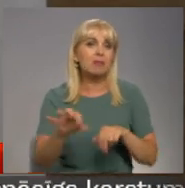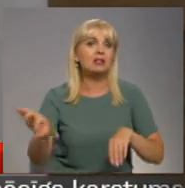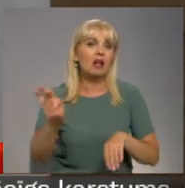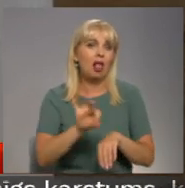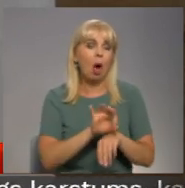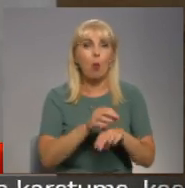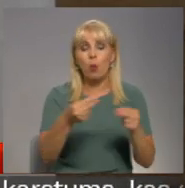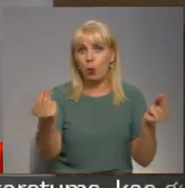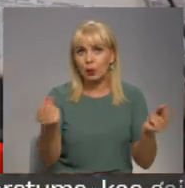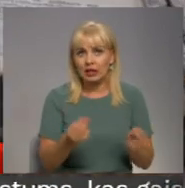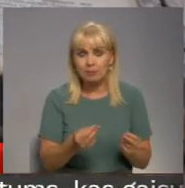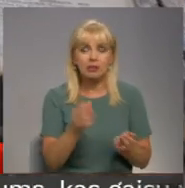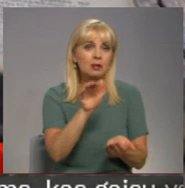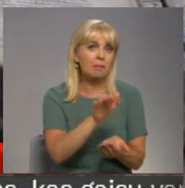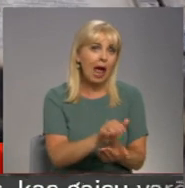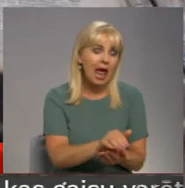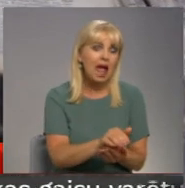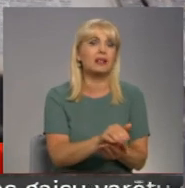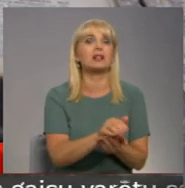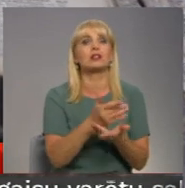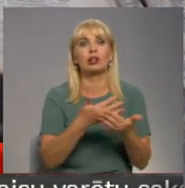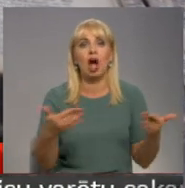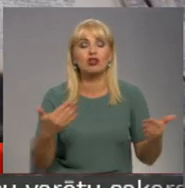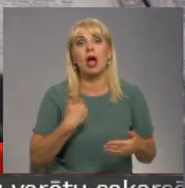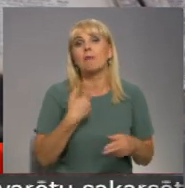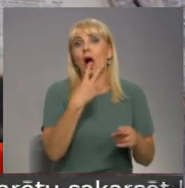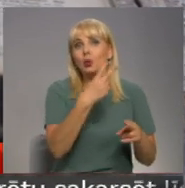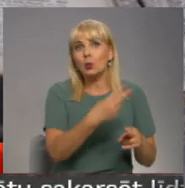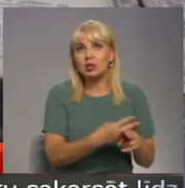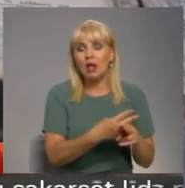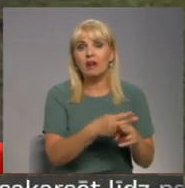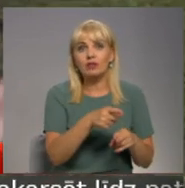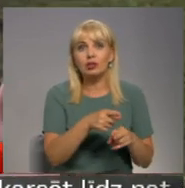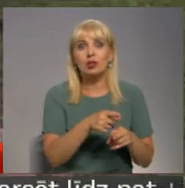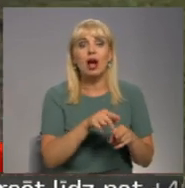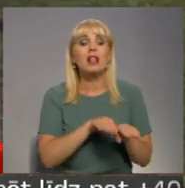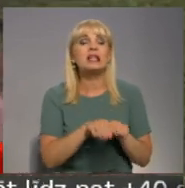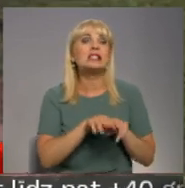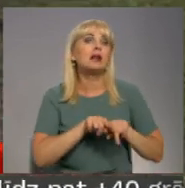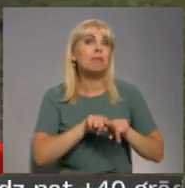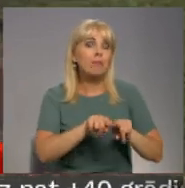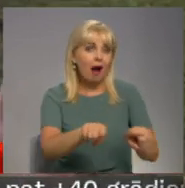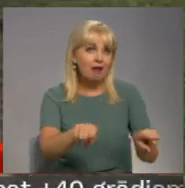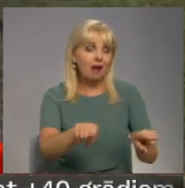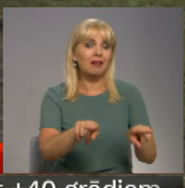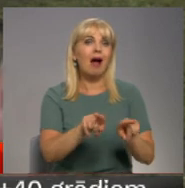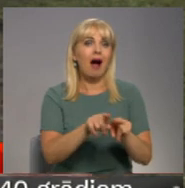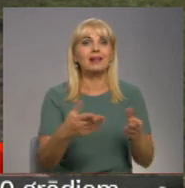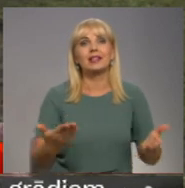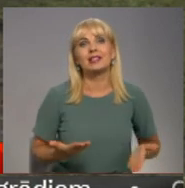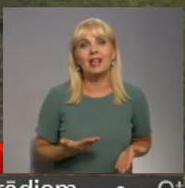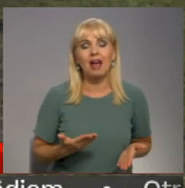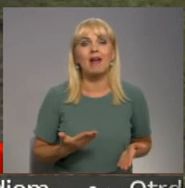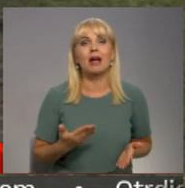un gadskārtām saistītas tradīcijas. Mans uzdevums bija sameklēt kaut kādu paralēlu. Tā kā nu, mēs visi dzīvojam